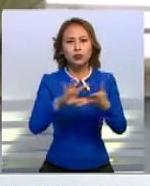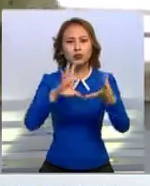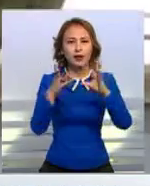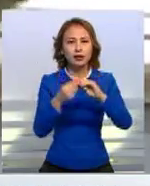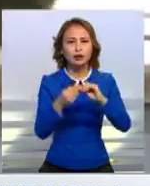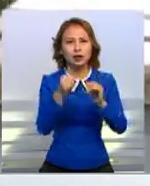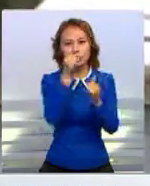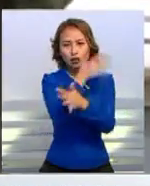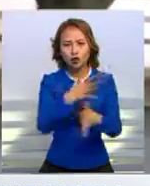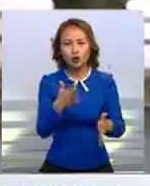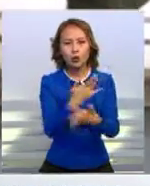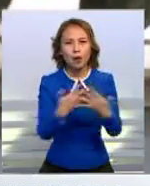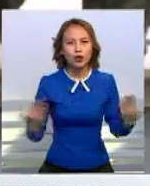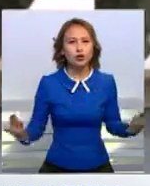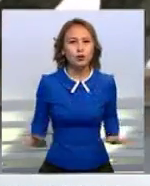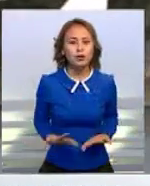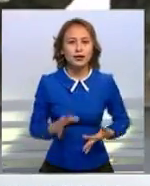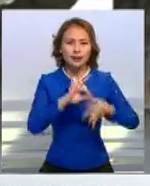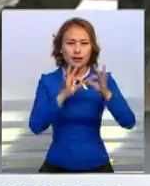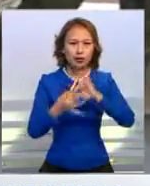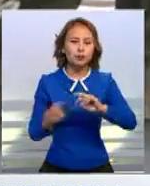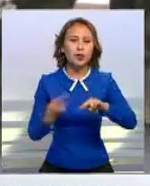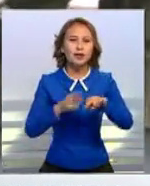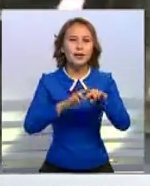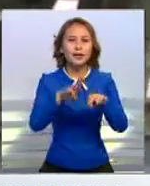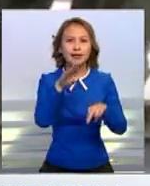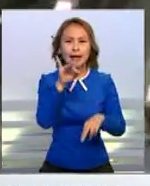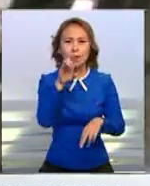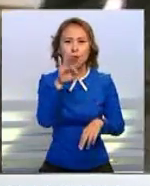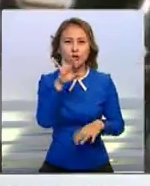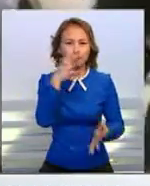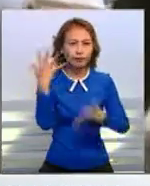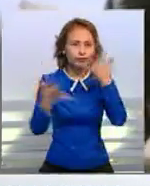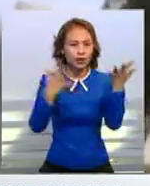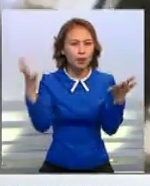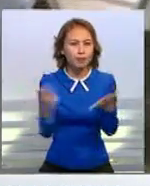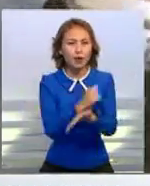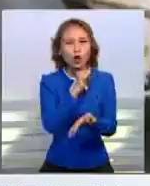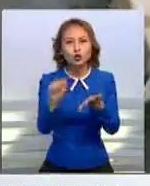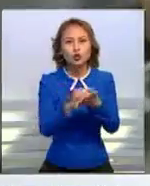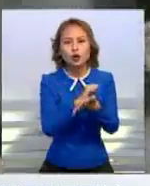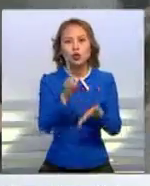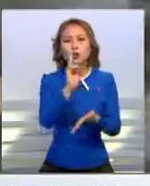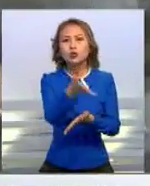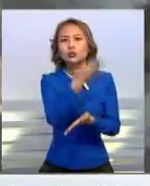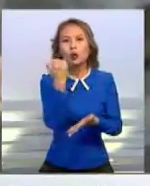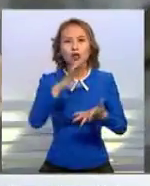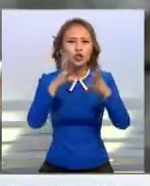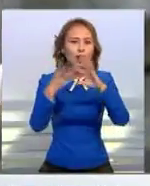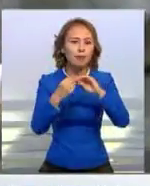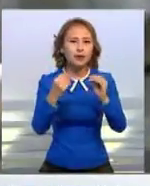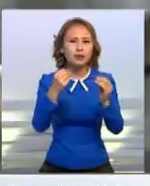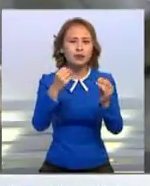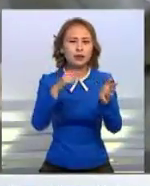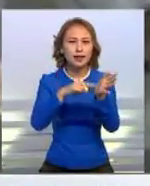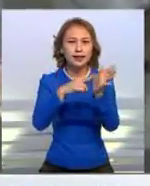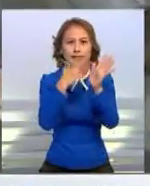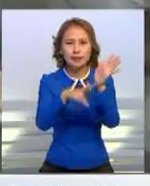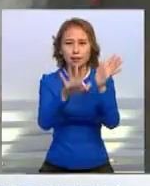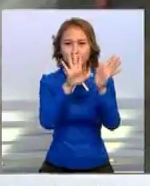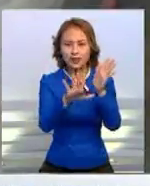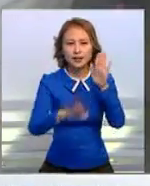декларациядан өтпеген түрлі сипаттағы тұрмыстық заттар мен термостар шықты. Құжаты жоқ тауардың жалпы саны 85, ал